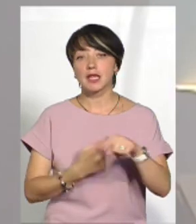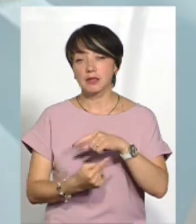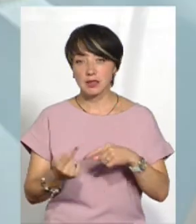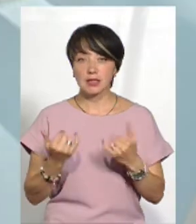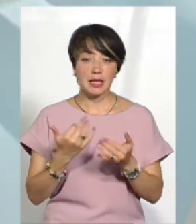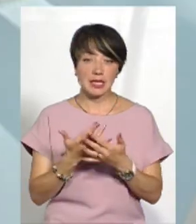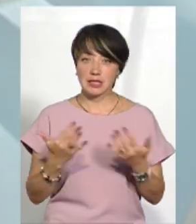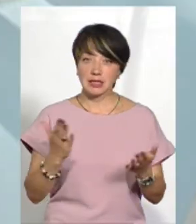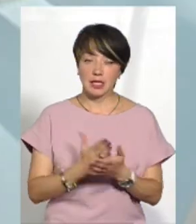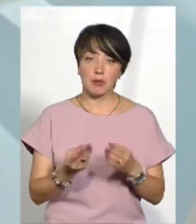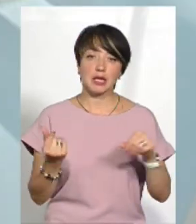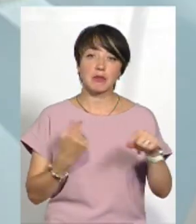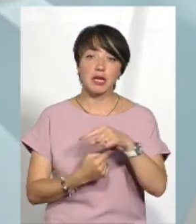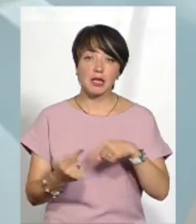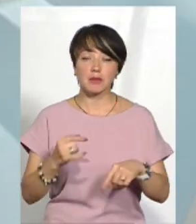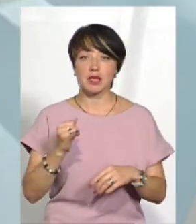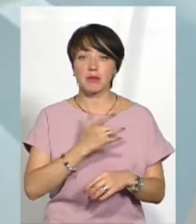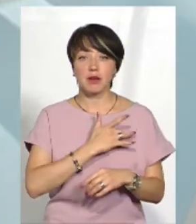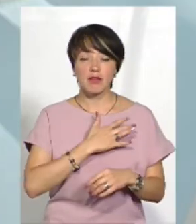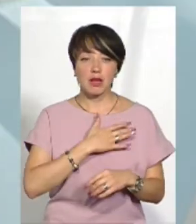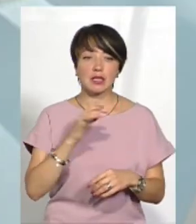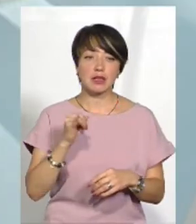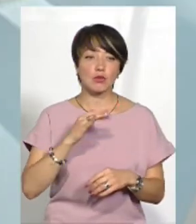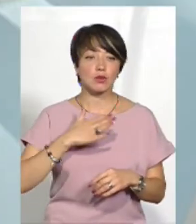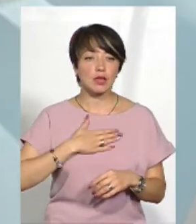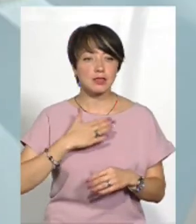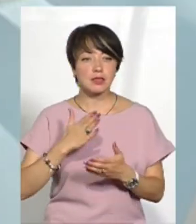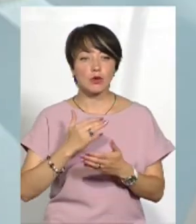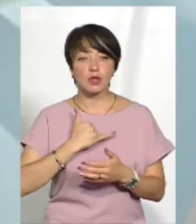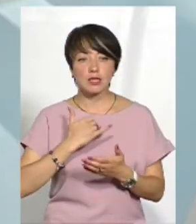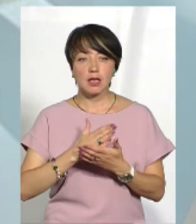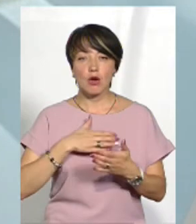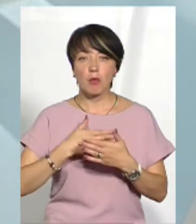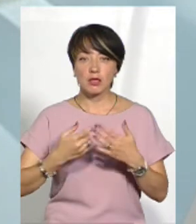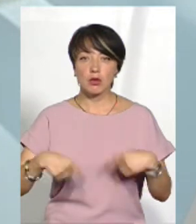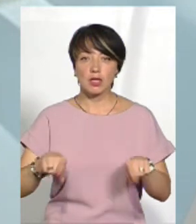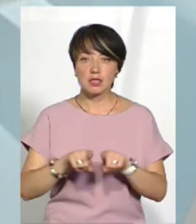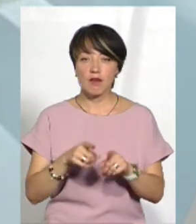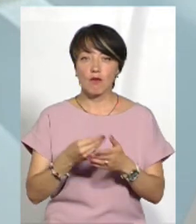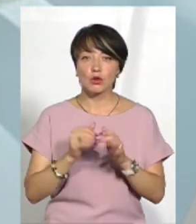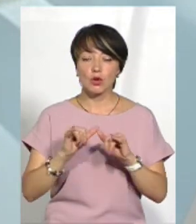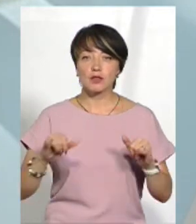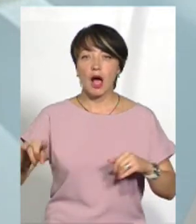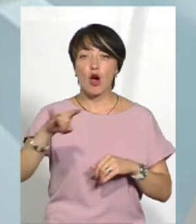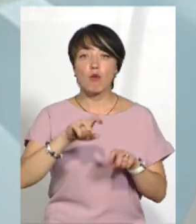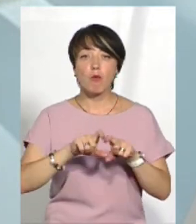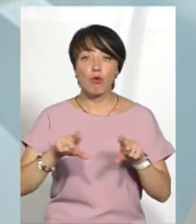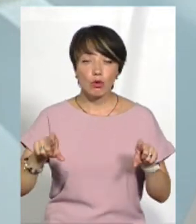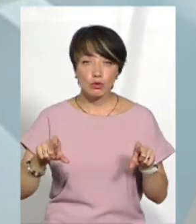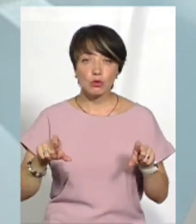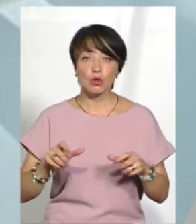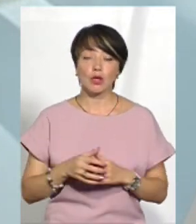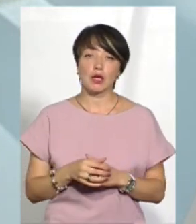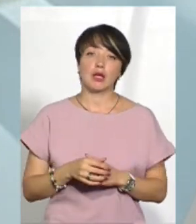це сьогодні різні є, і підприємці, і приватні. І в нас сьогодні є громадська організація, фонд розвитку аеропорту,